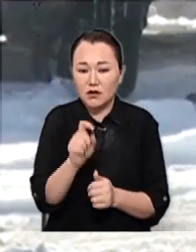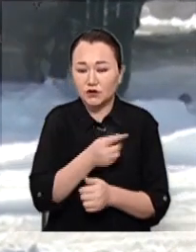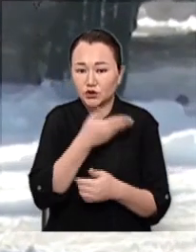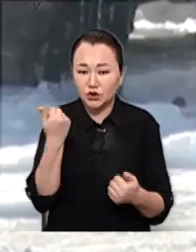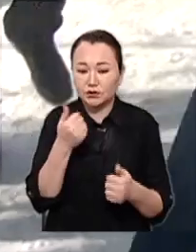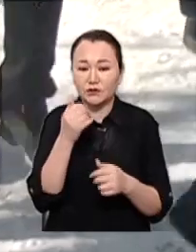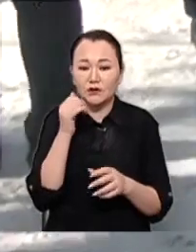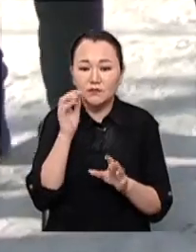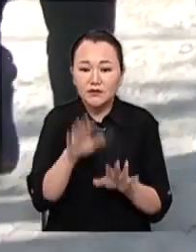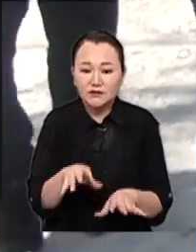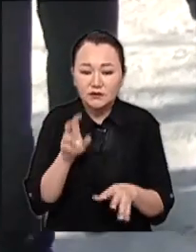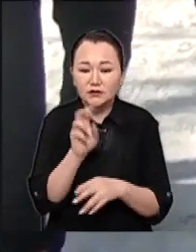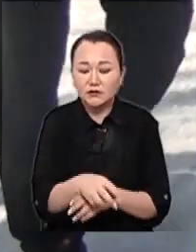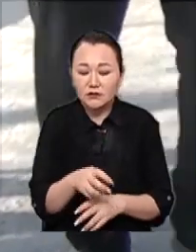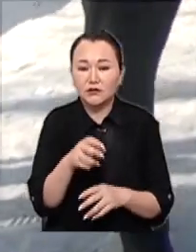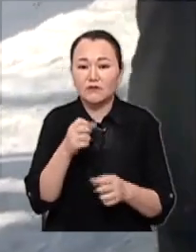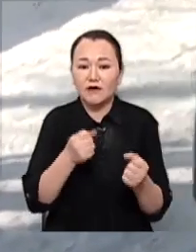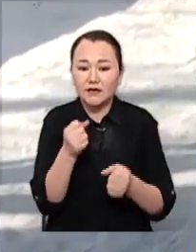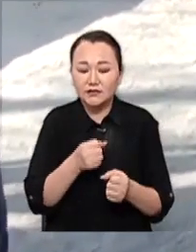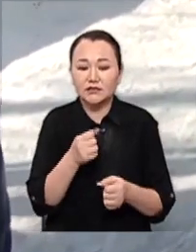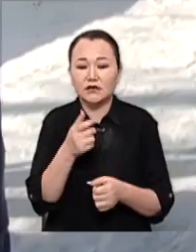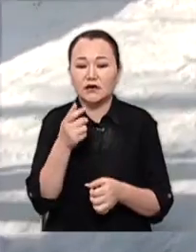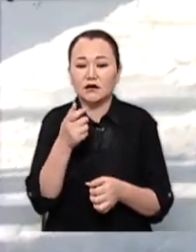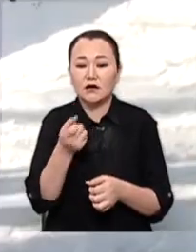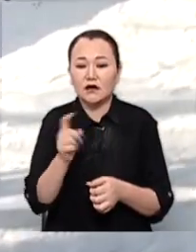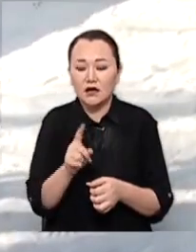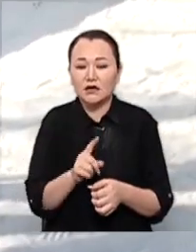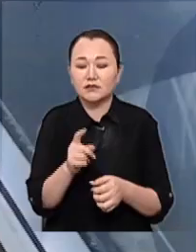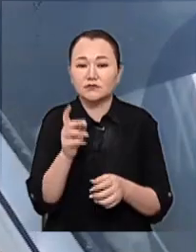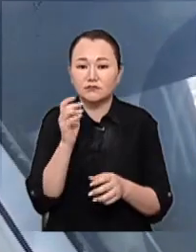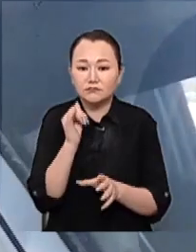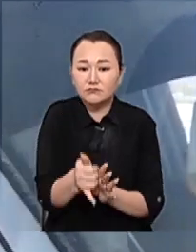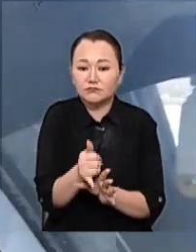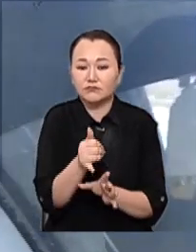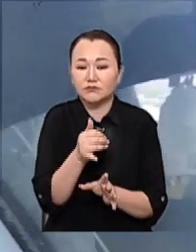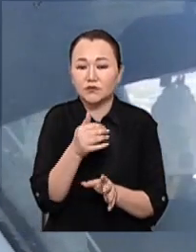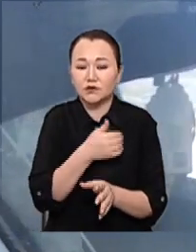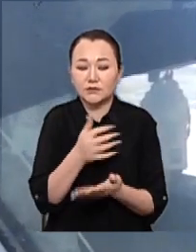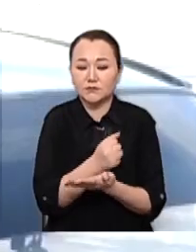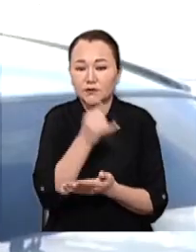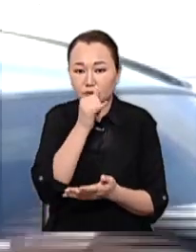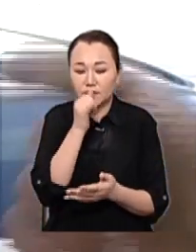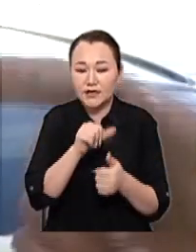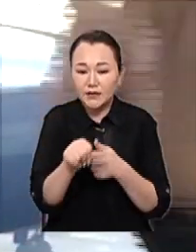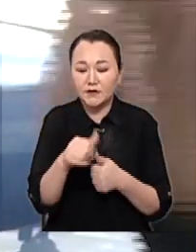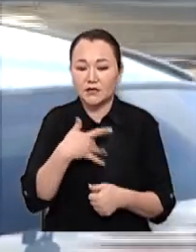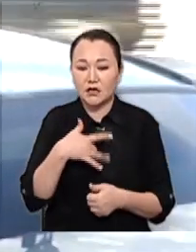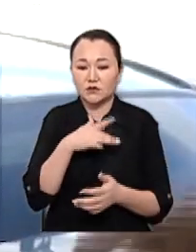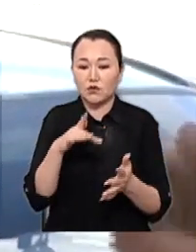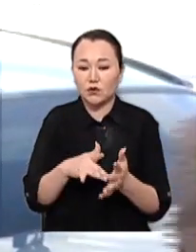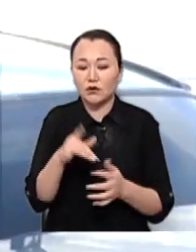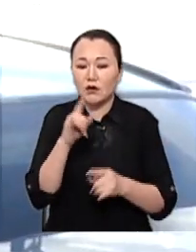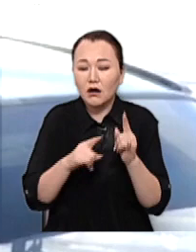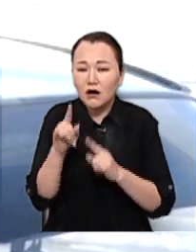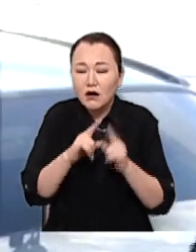газбен бекетке жетіп жығылған жүргізушілер ақыры жағып келген отынына жете алмай зар. Именно Тараз қаласында осындай жағдай. Жалынып